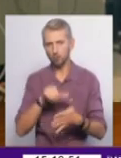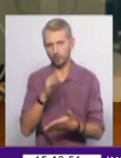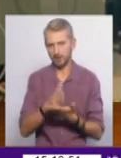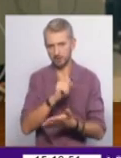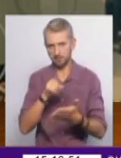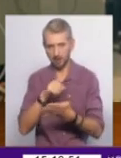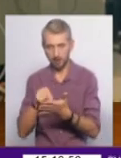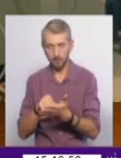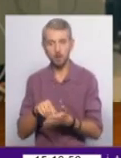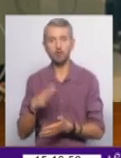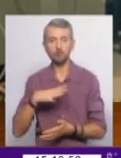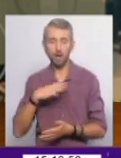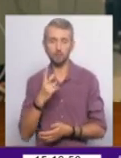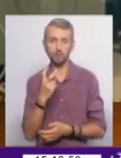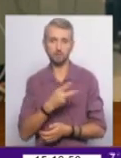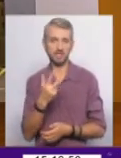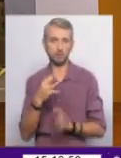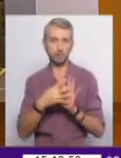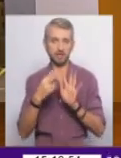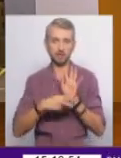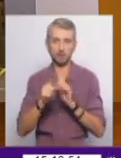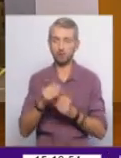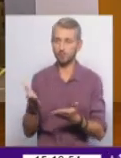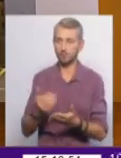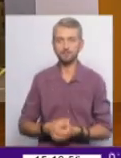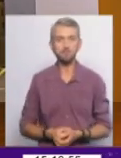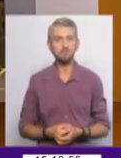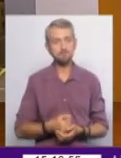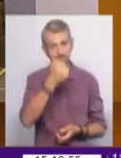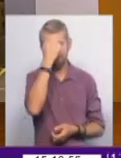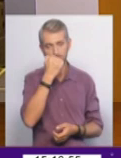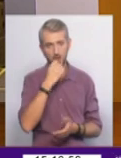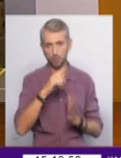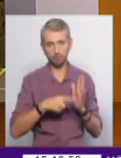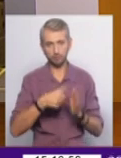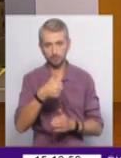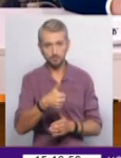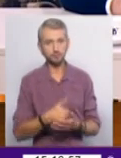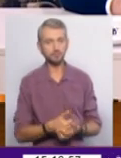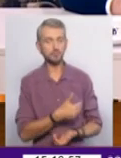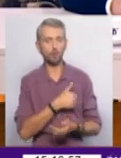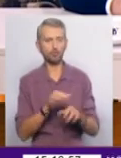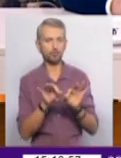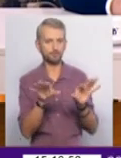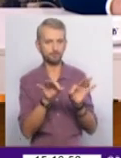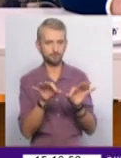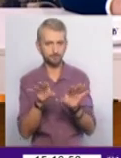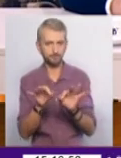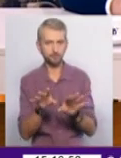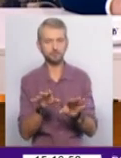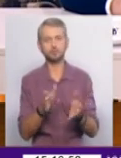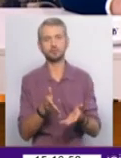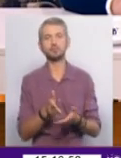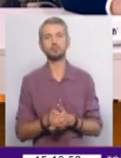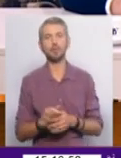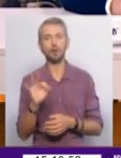чекаємо. 223-09-71. Прошу. Дякую за запитання. Я хотів би проінформувати мешканців і киян